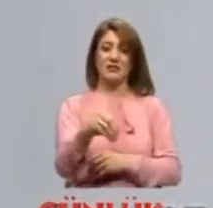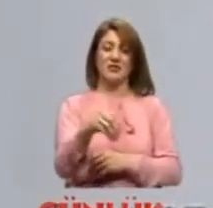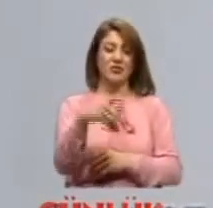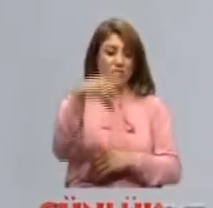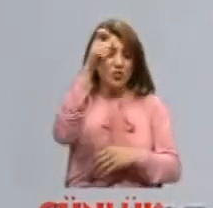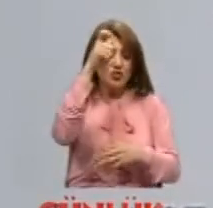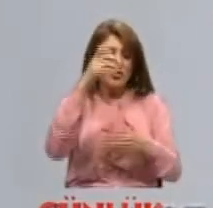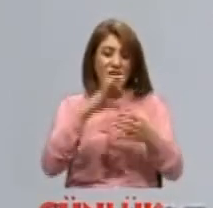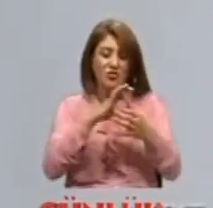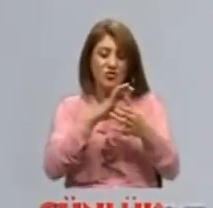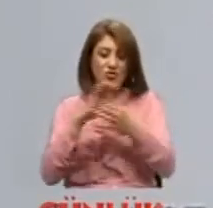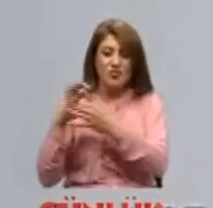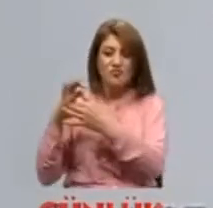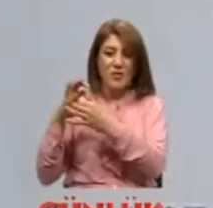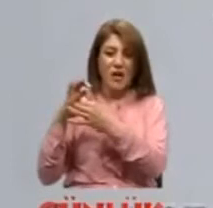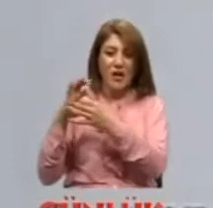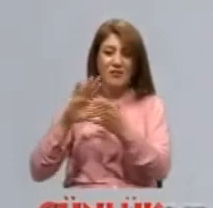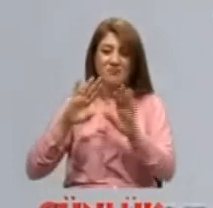Edersen. Öğrenciyle beraber.